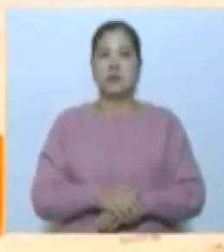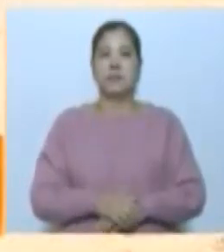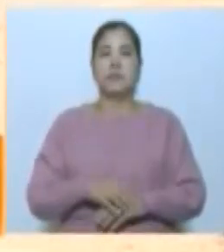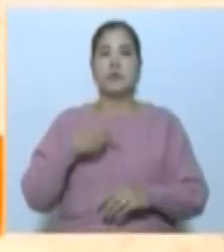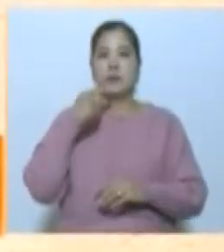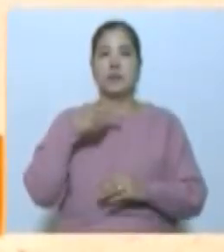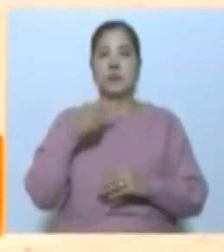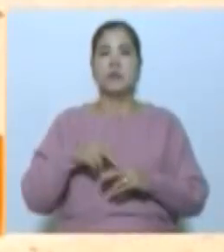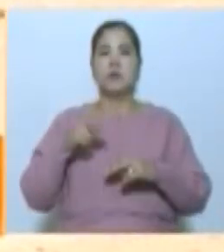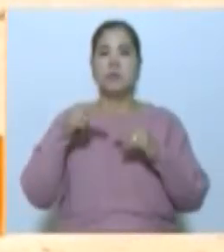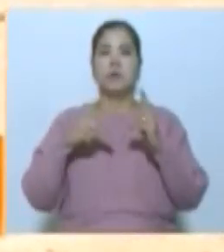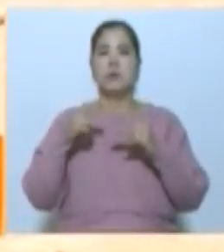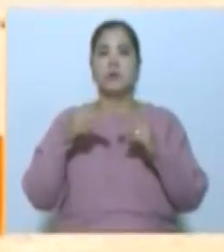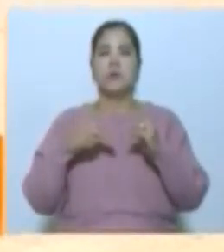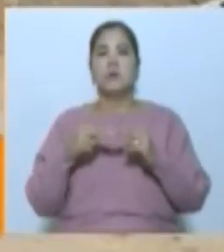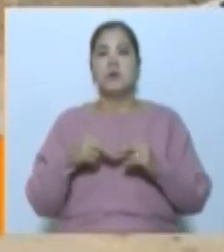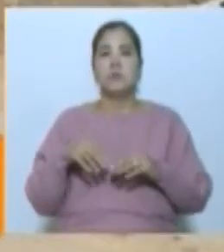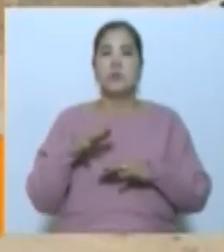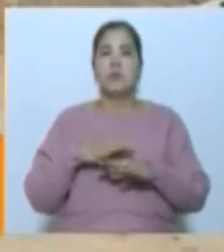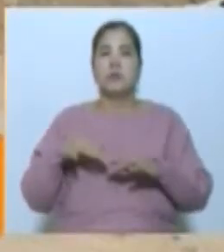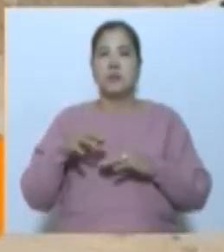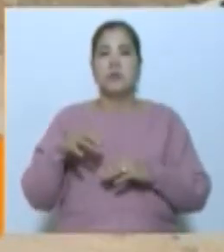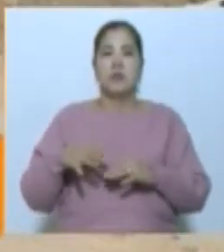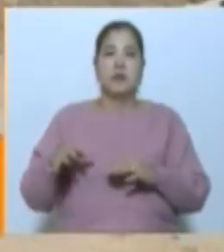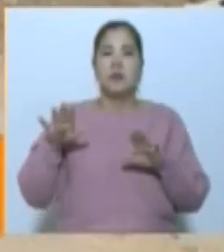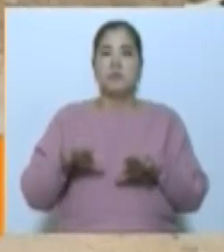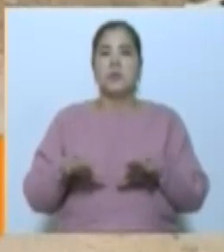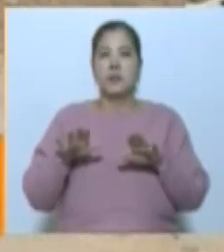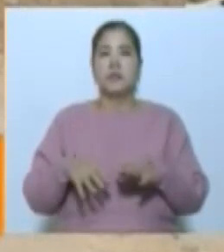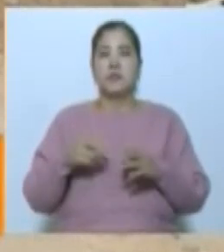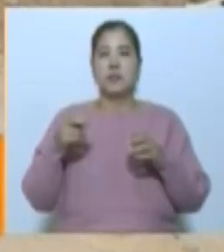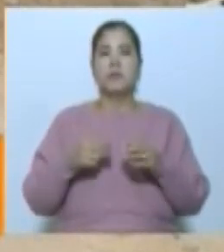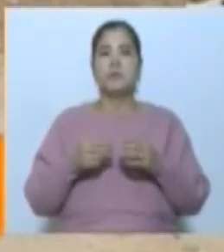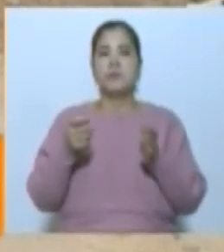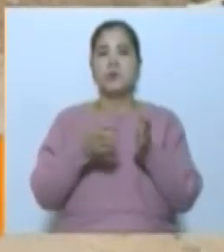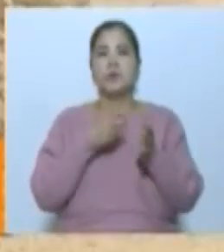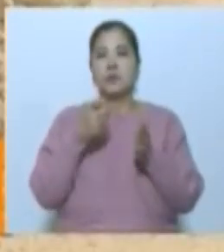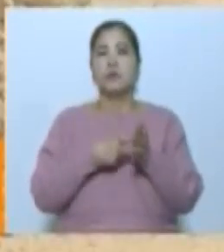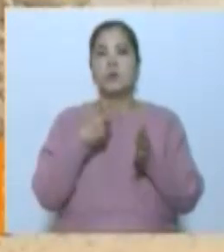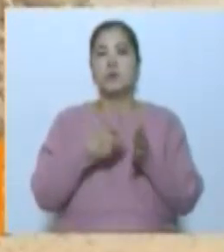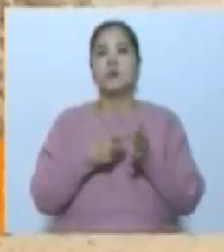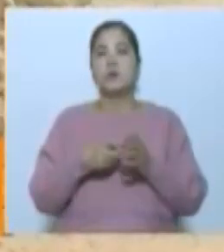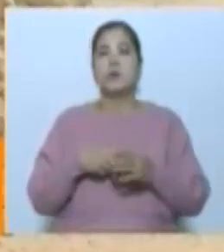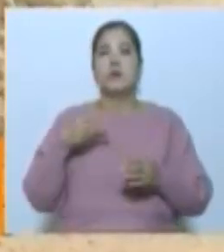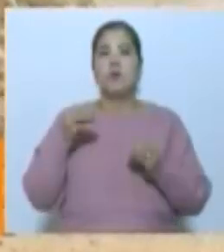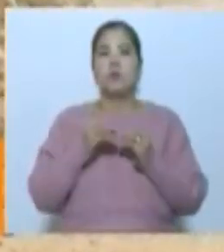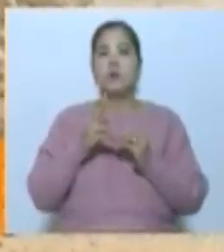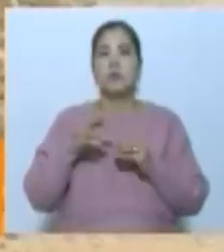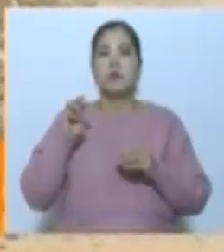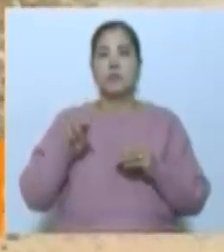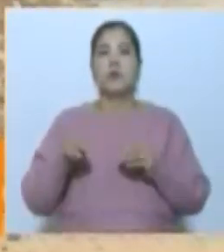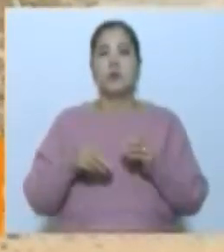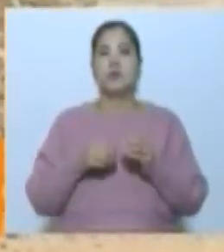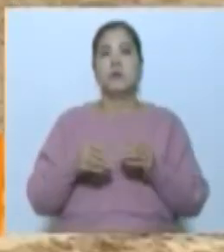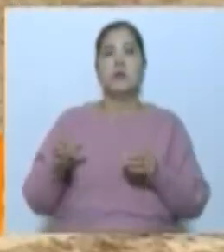Айта кетейік, мамандар бірқатар жол объектілерінен ақау тапқан. Тексеру нәтижесінде аумағы 12027 шаршы метр жолдарда асфальт